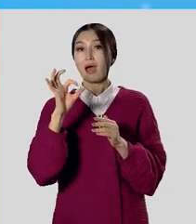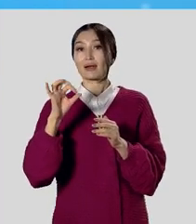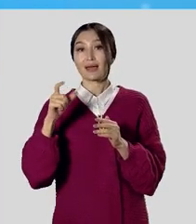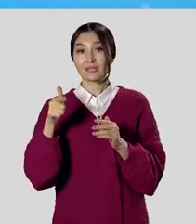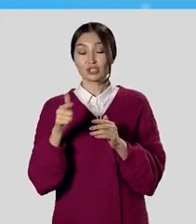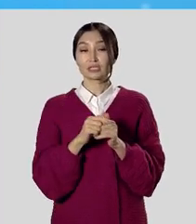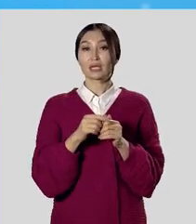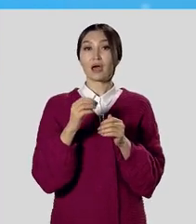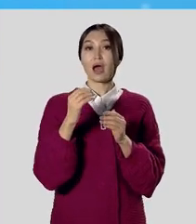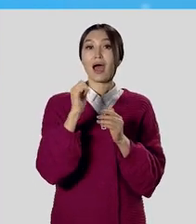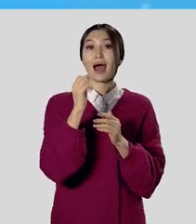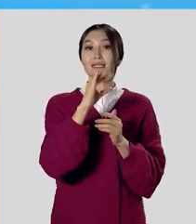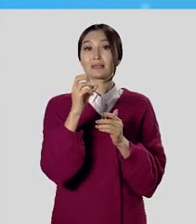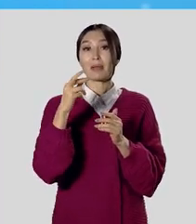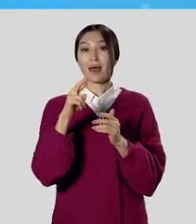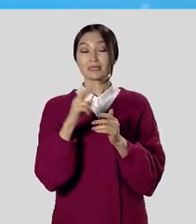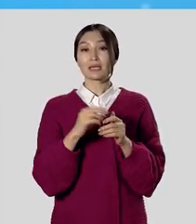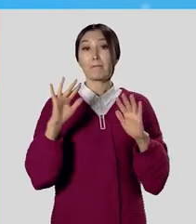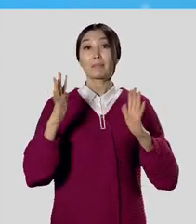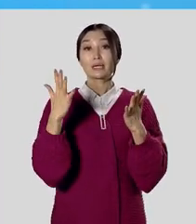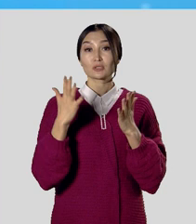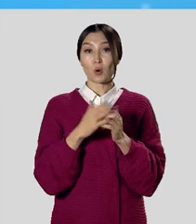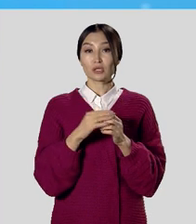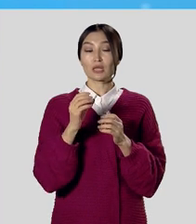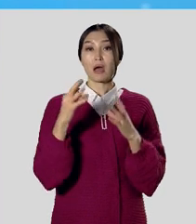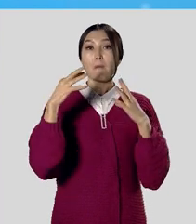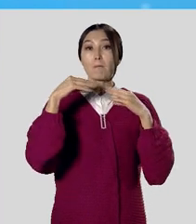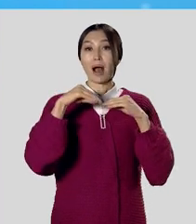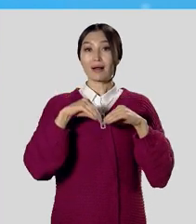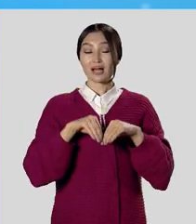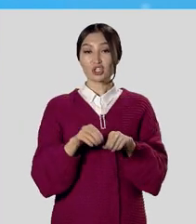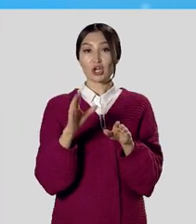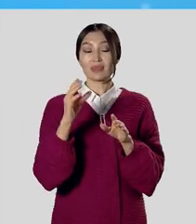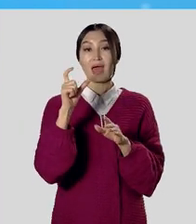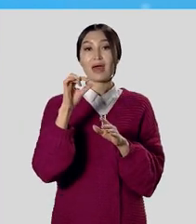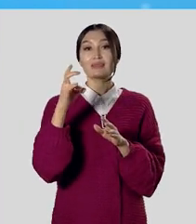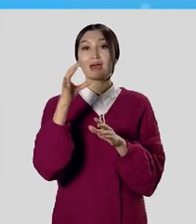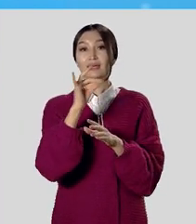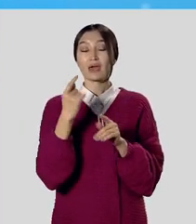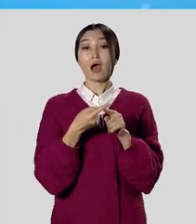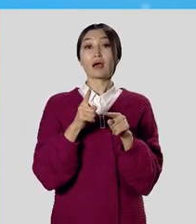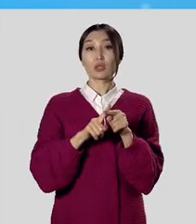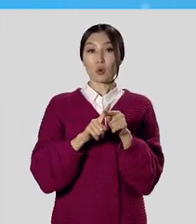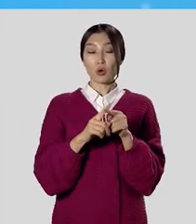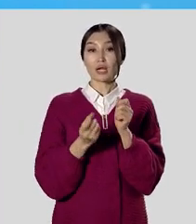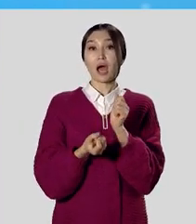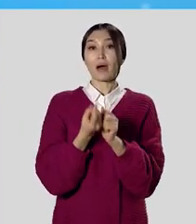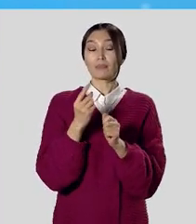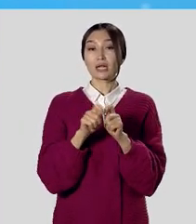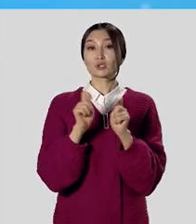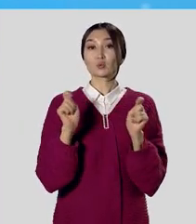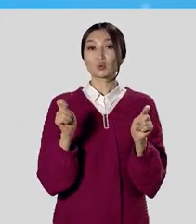В процессе ассимиляции происходит поглощение энергии, которая образуется